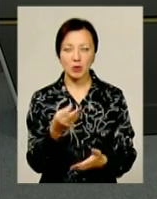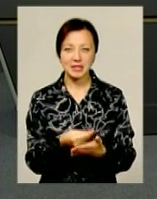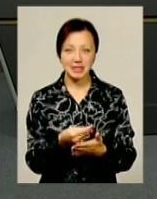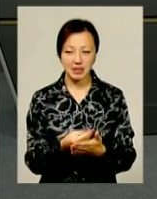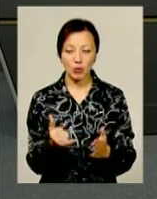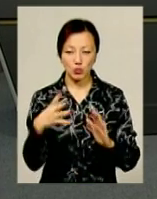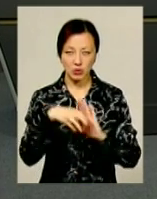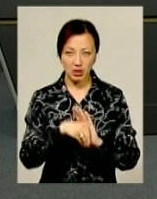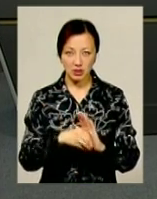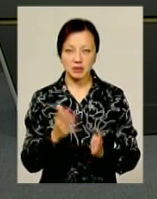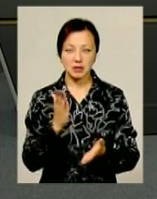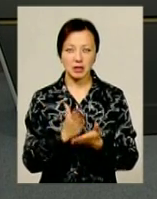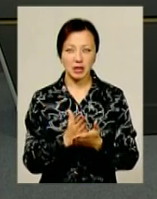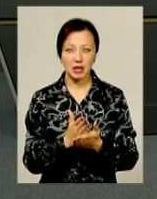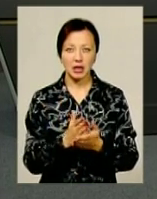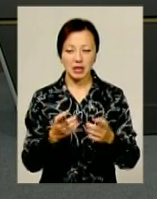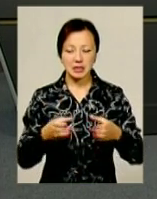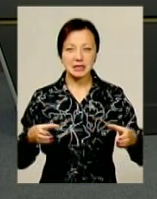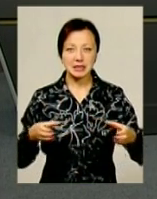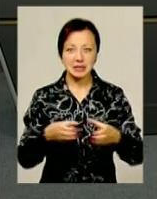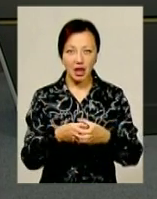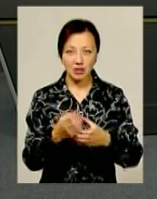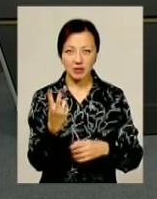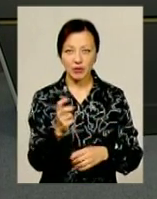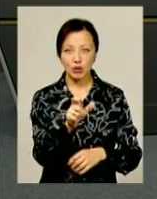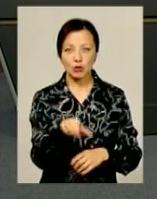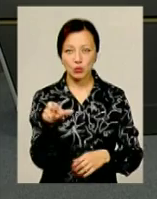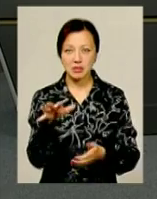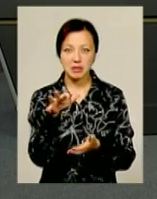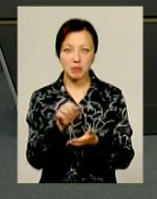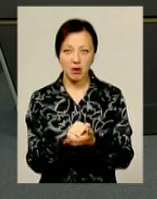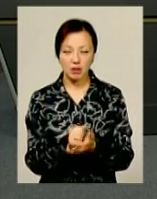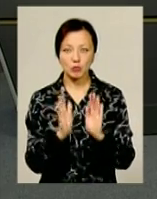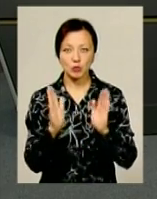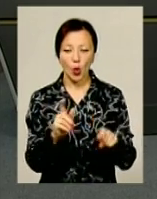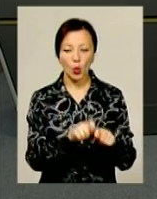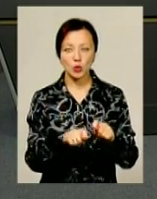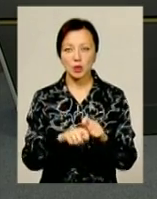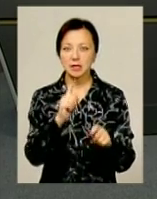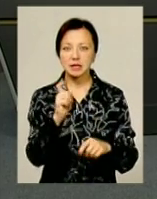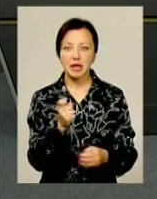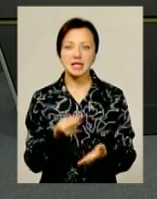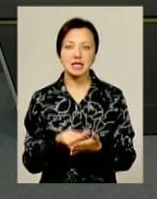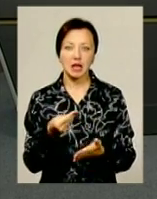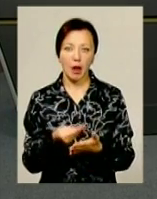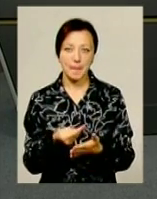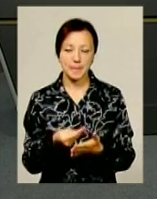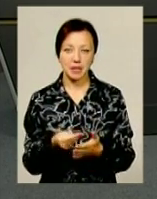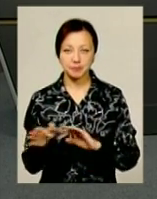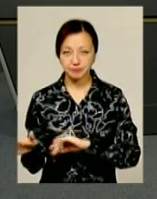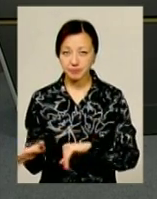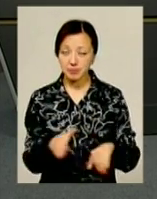в складі головного управління також є сектор, дві людини, які будуть займатися контролем за цінами.